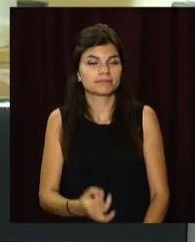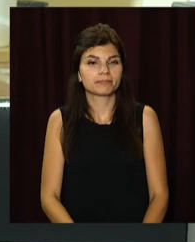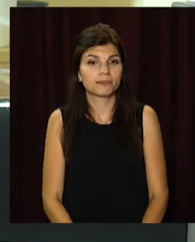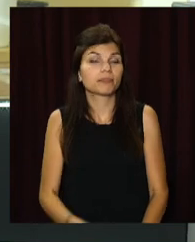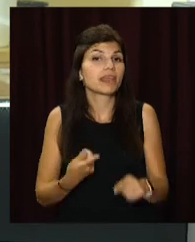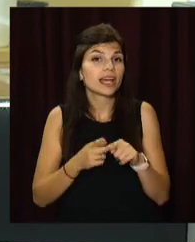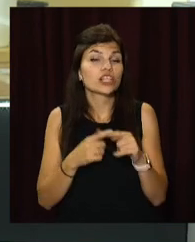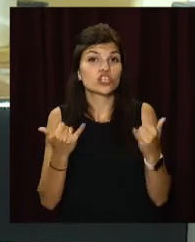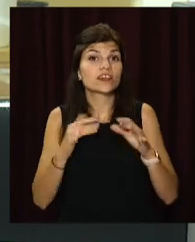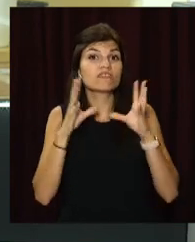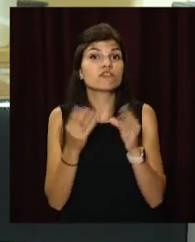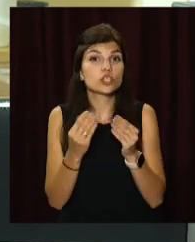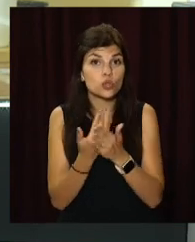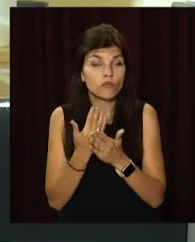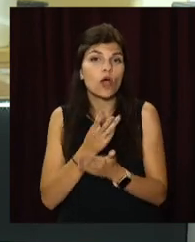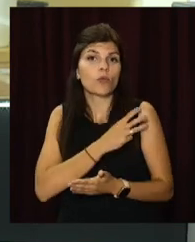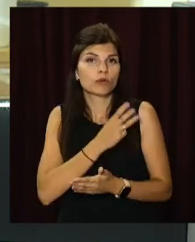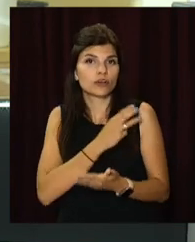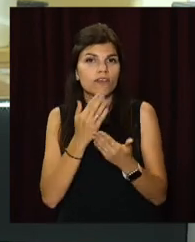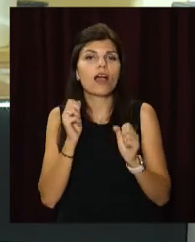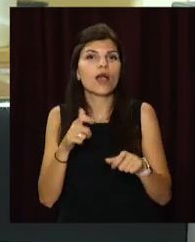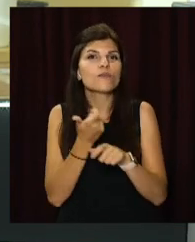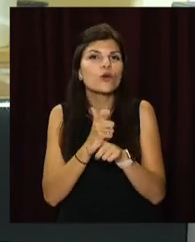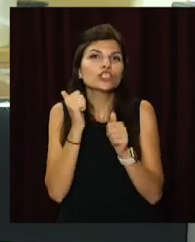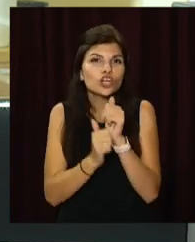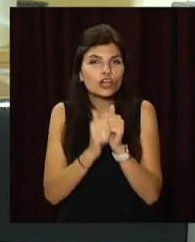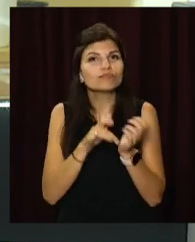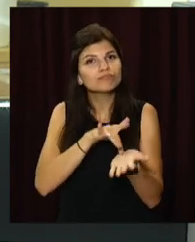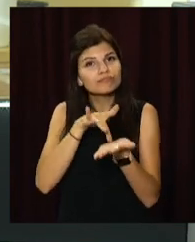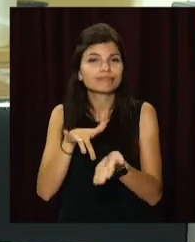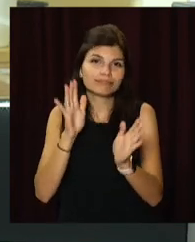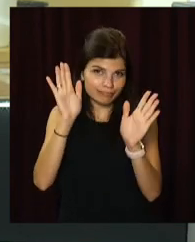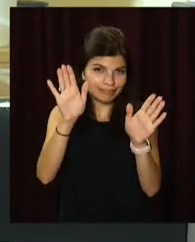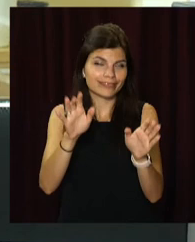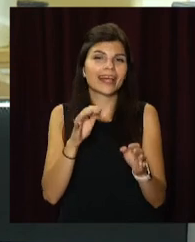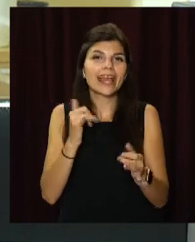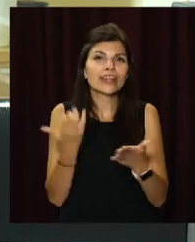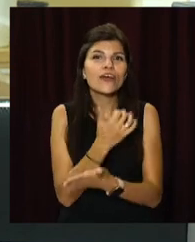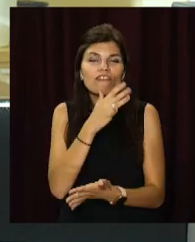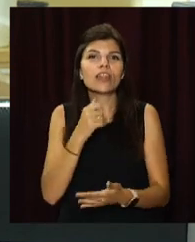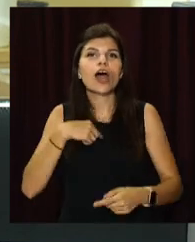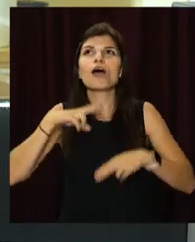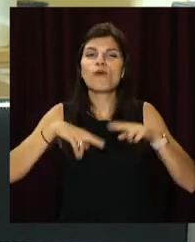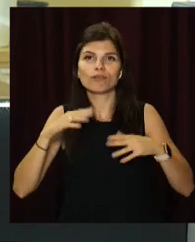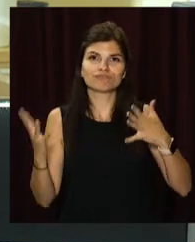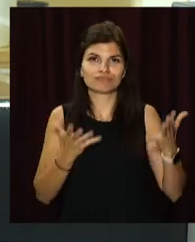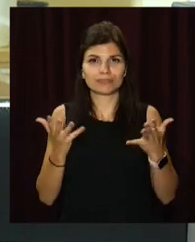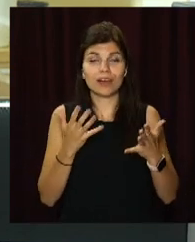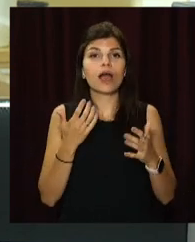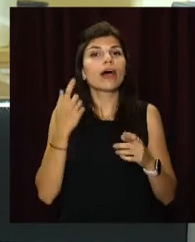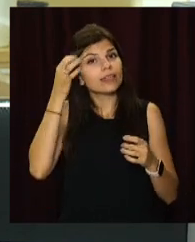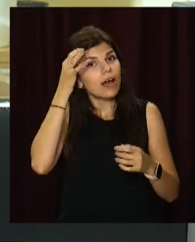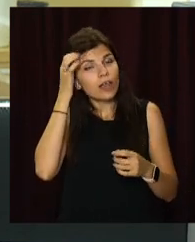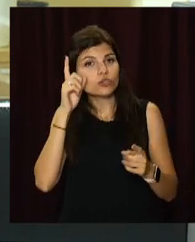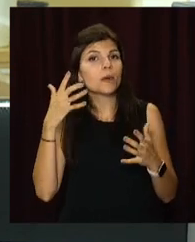І це були всі новини на цю годину. Бажаю і вам якомога частіше подорожувати та знаходити час на нові враження. Нагадую, що більше